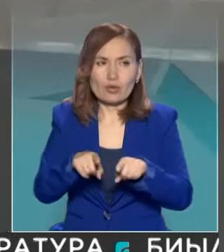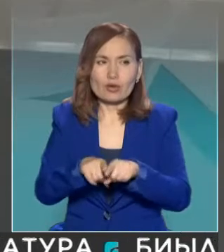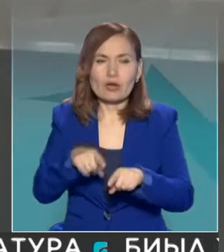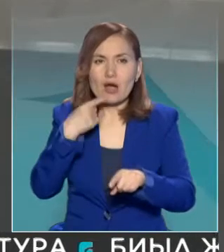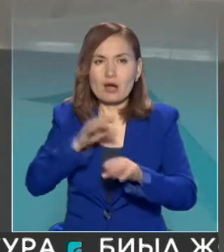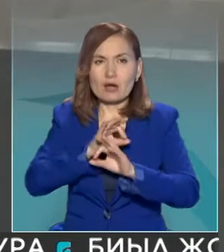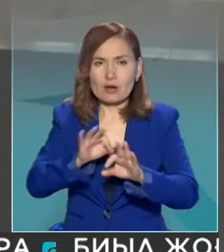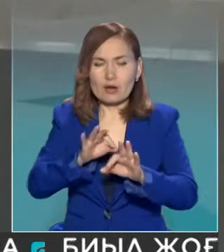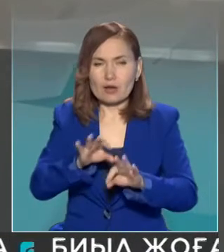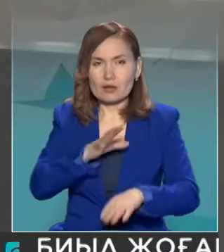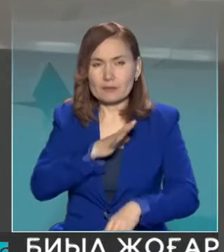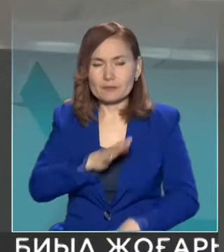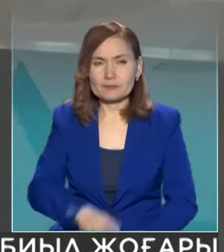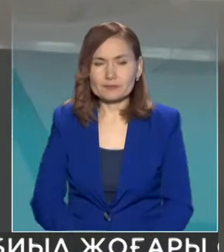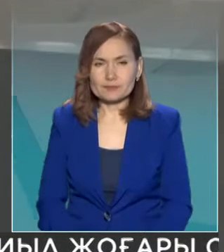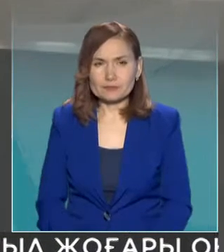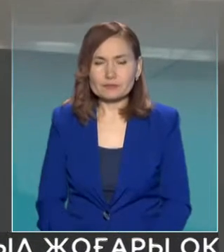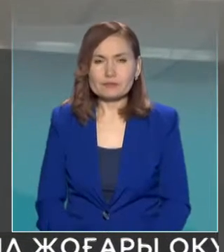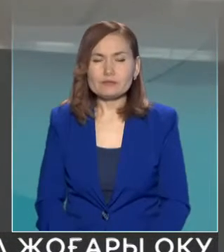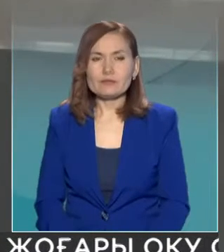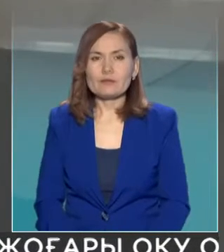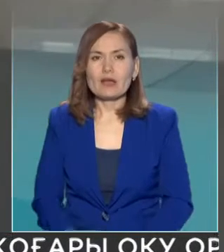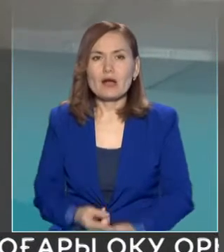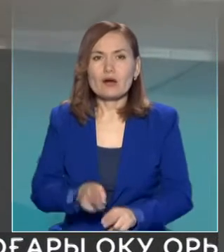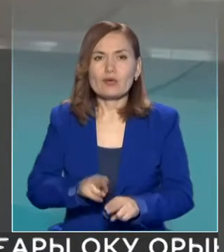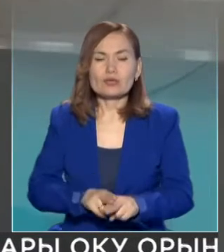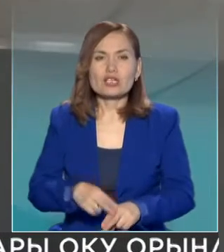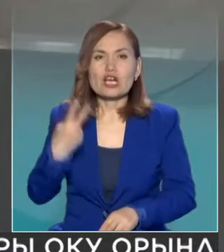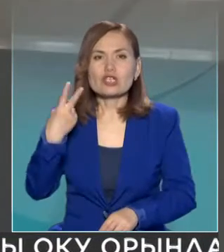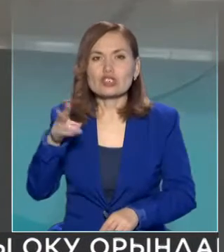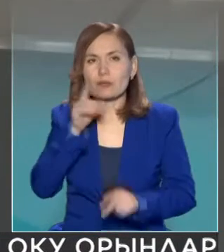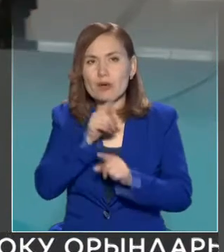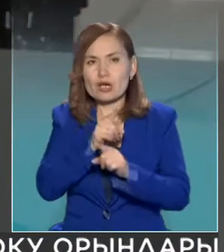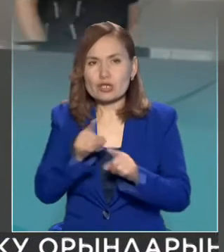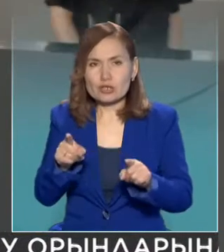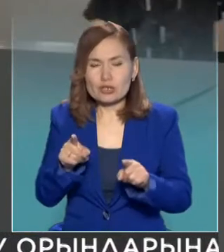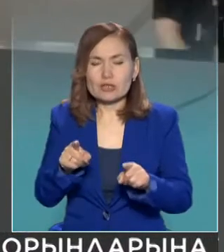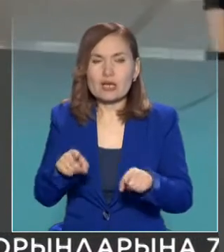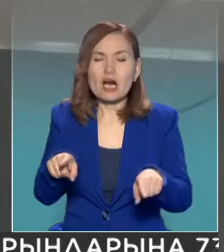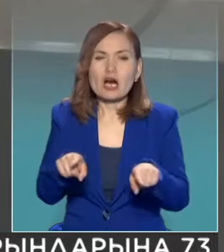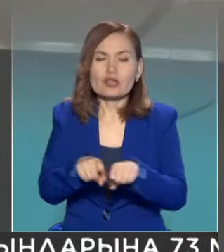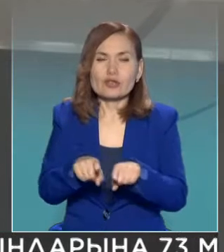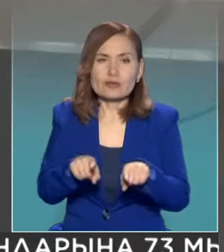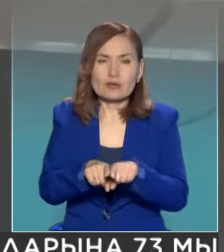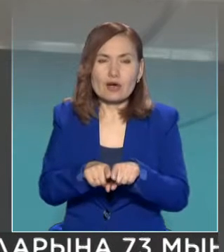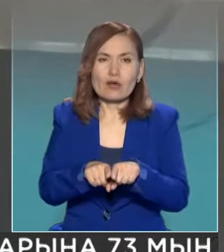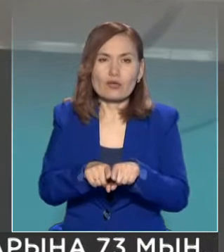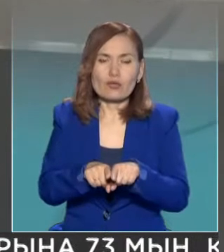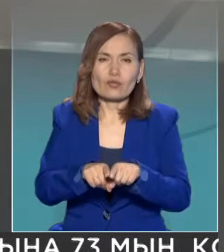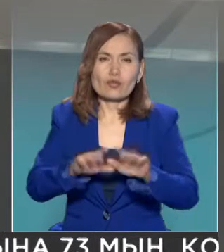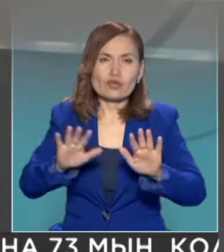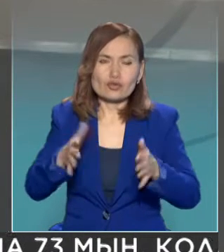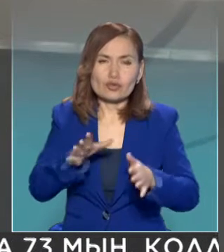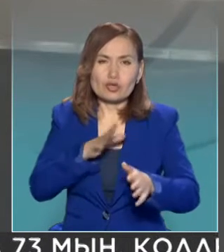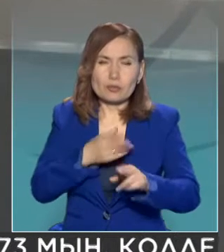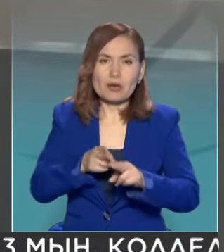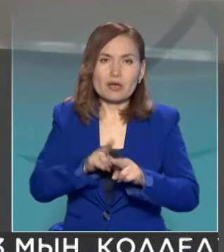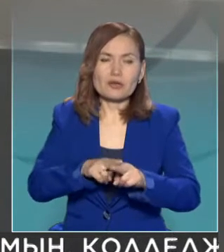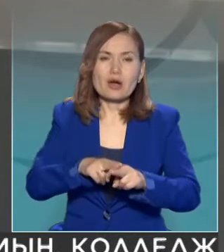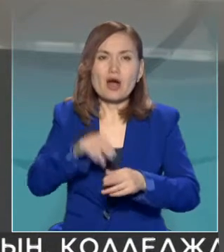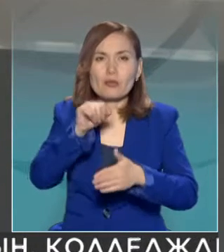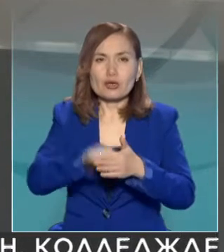сол жөндегі Новороссийск қаласын қарайтын болсақ, терминалда 20 жылда болмаған бір неде оқиға. Бораннан бұзылды деген ресми